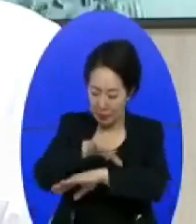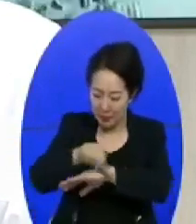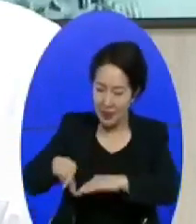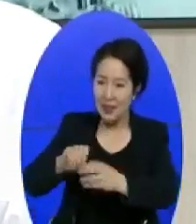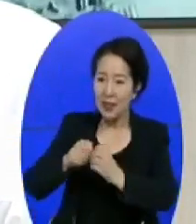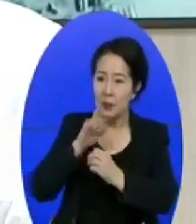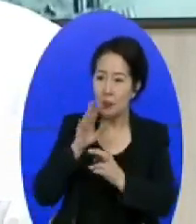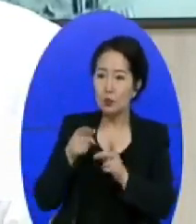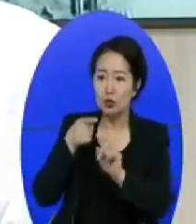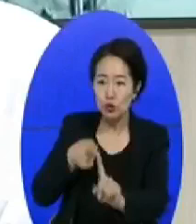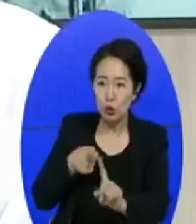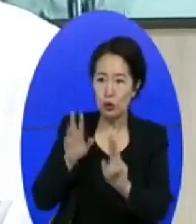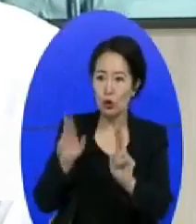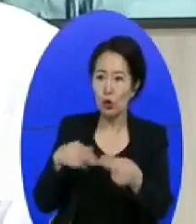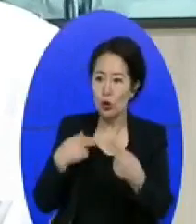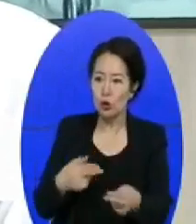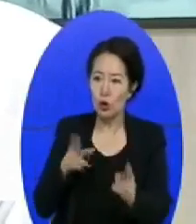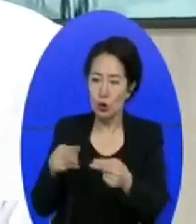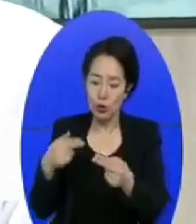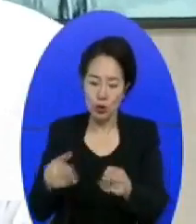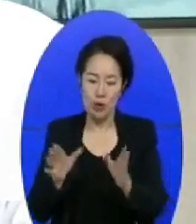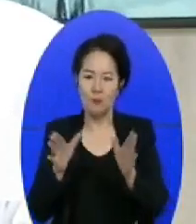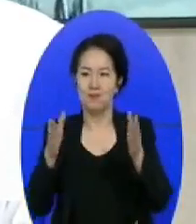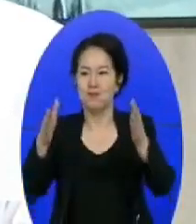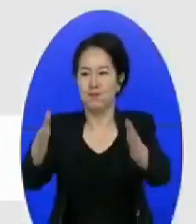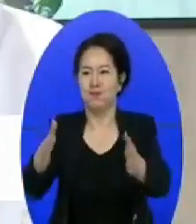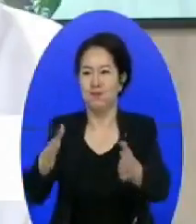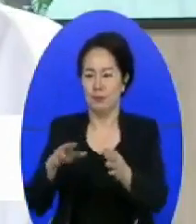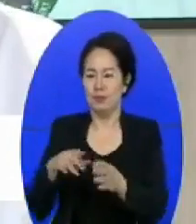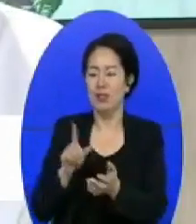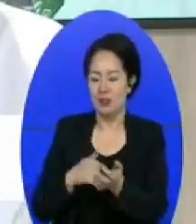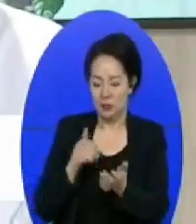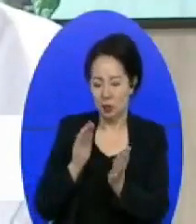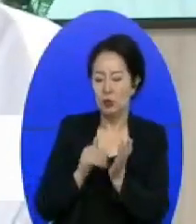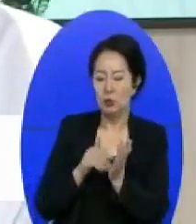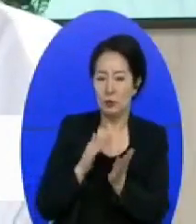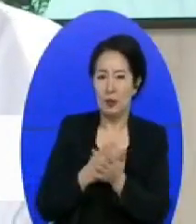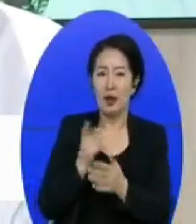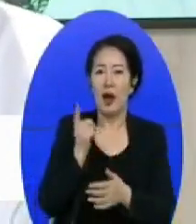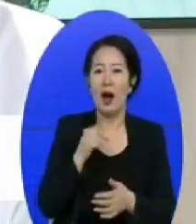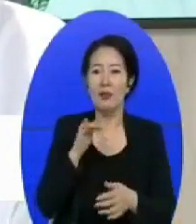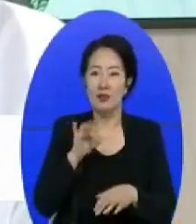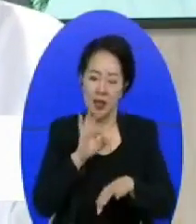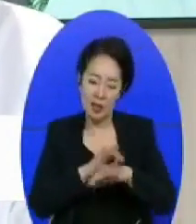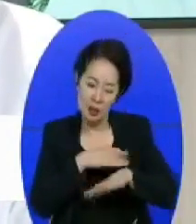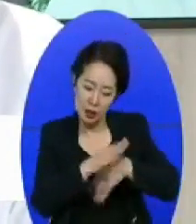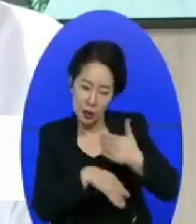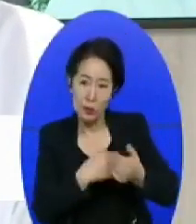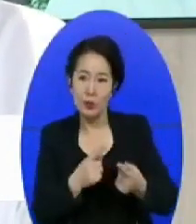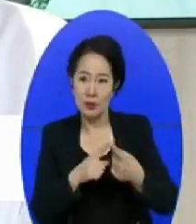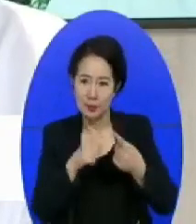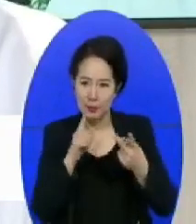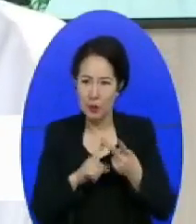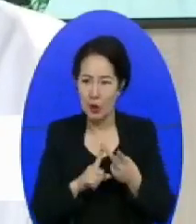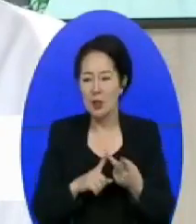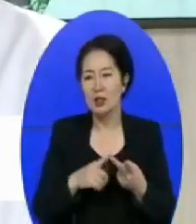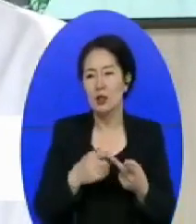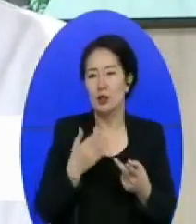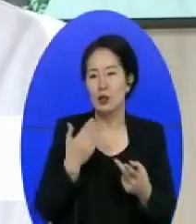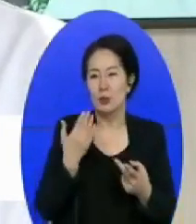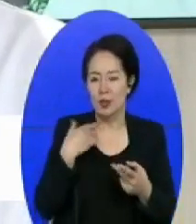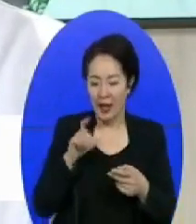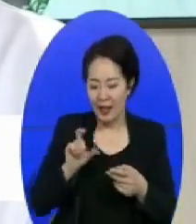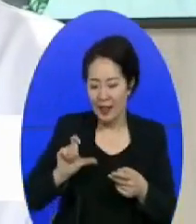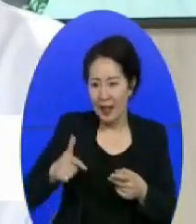одоо тусгай зориулалтын өрөө мэс заслын блок үнэхээр дутагдaltaй байна. Хавдрын үйл ажиллагаагаа явуулж эхэллээ. Дээрээс нь сая нэмээд